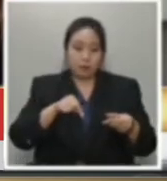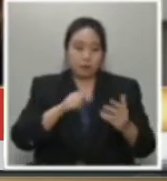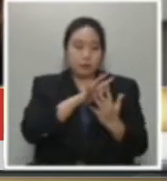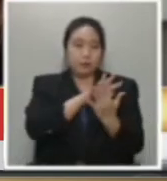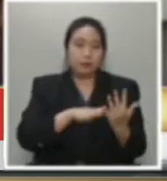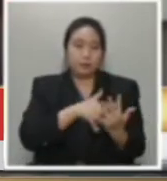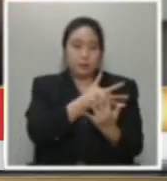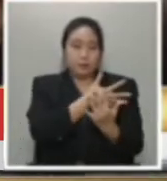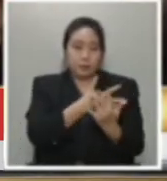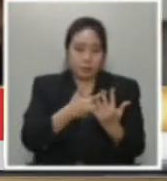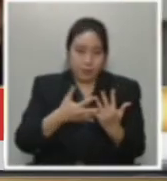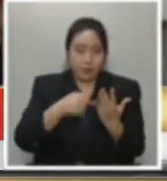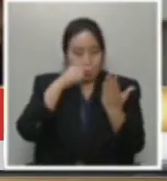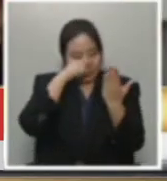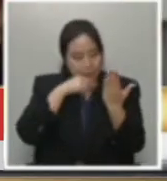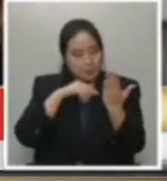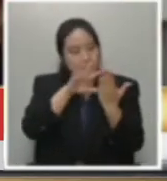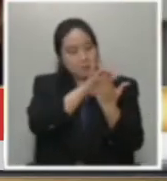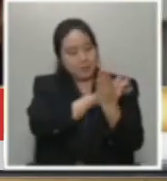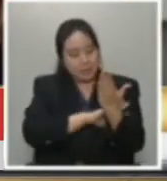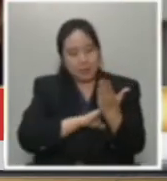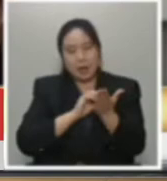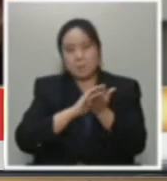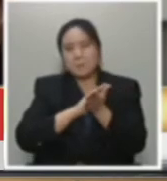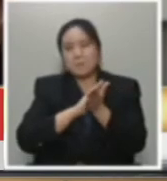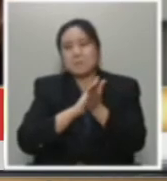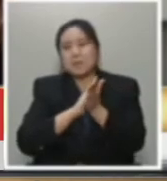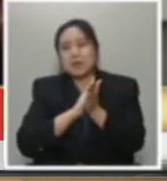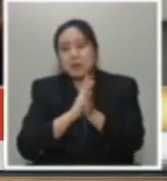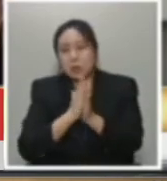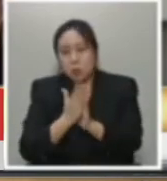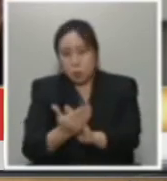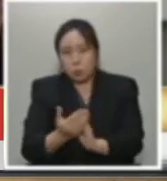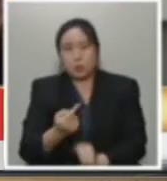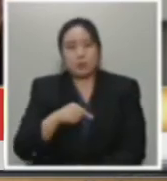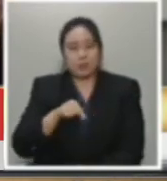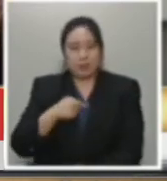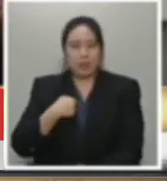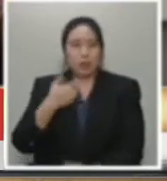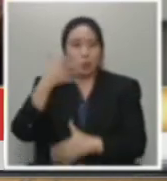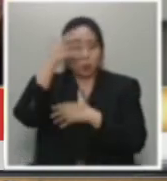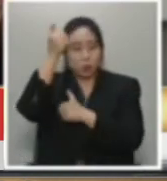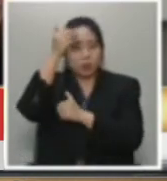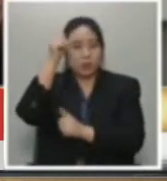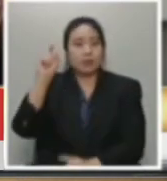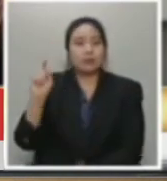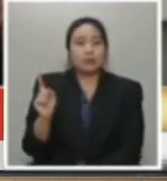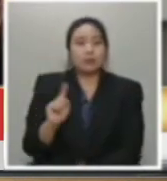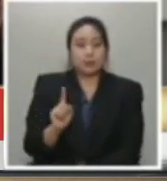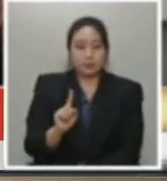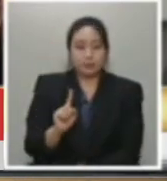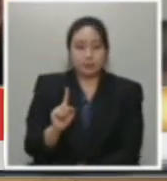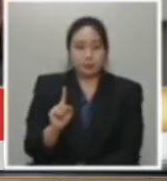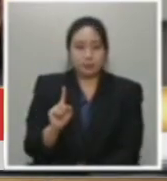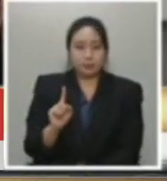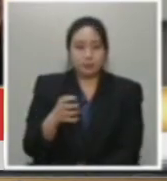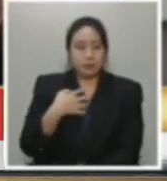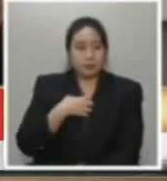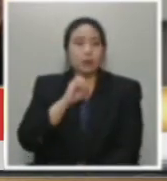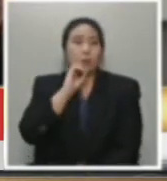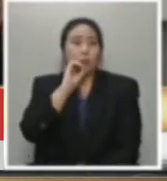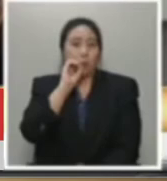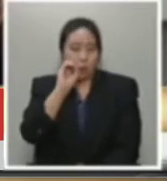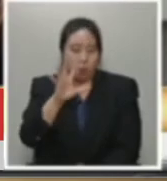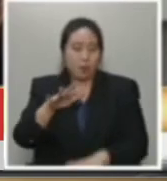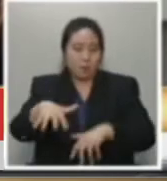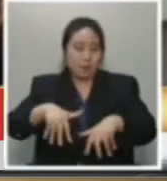การปฏิรูปประเทศนั้นดิฉันสนใจไปที่อยากรายอยากแจ้งว่าความเดือดร้อนของ